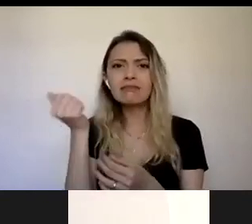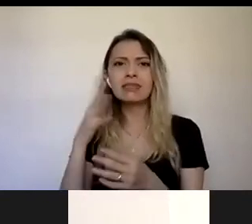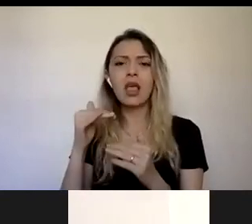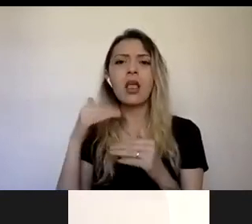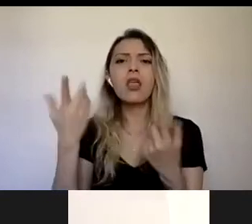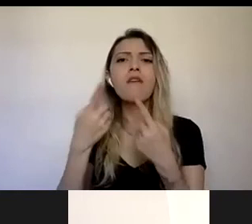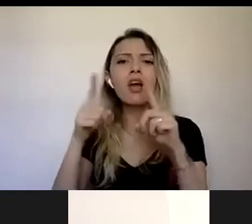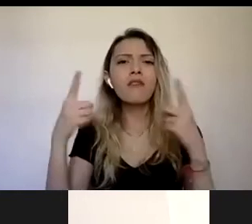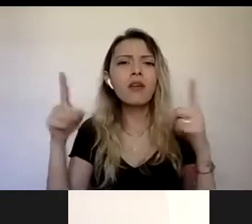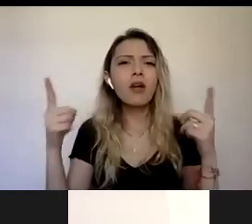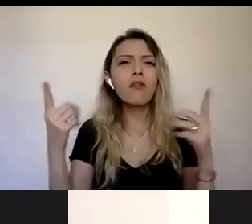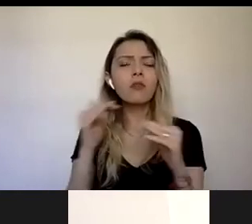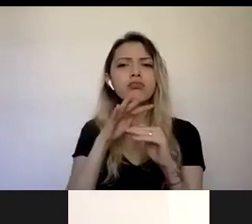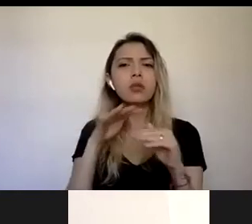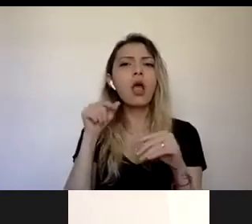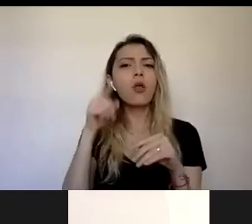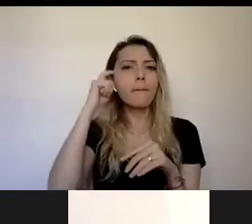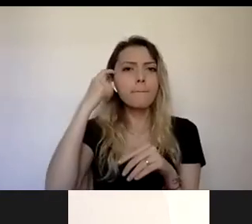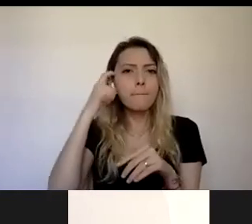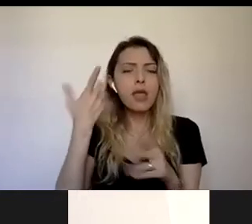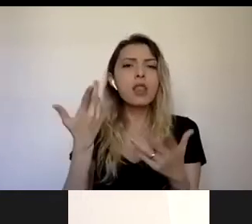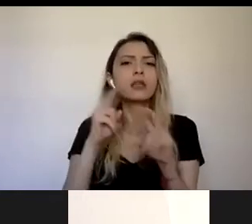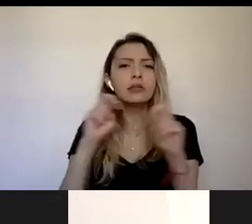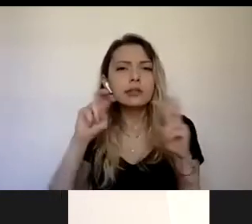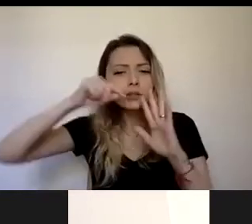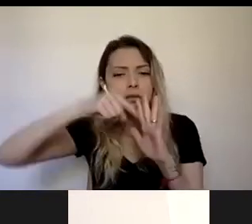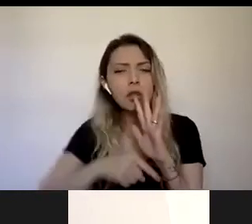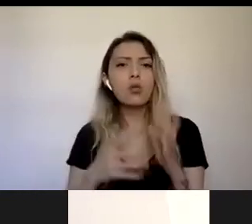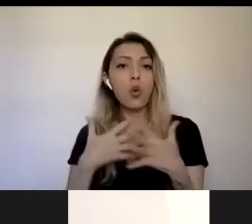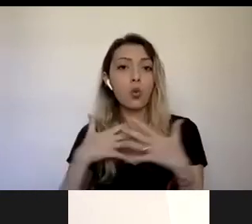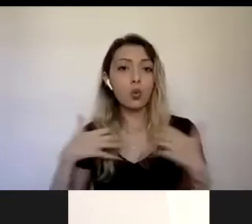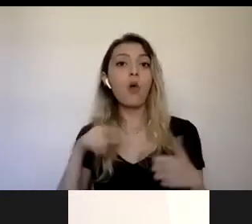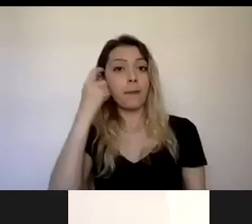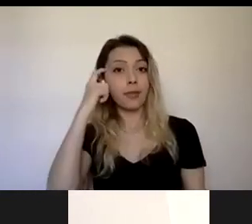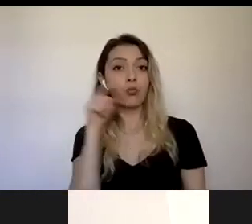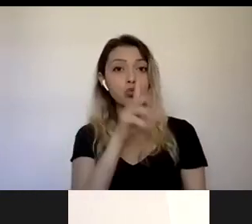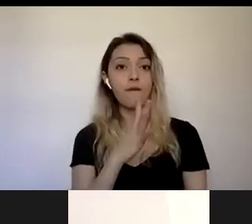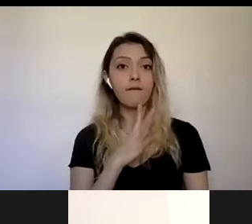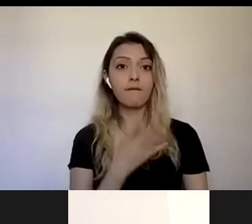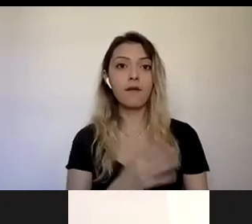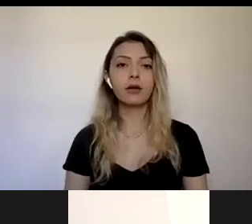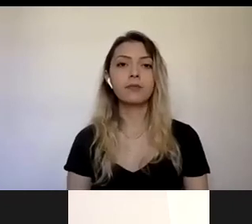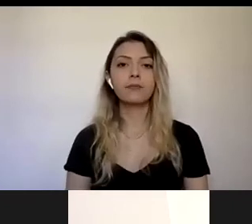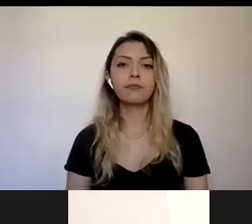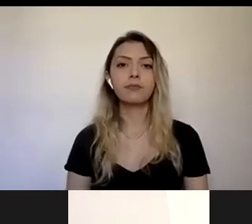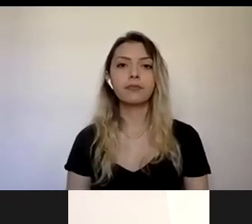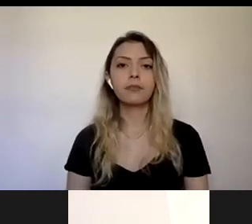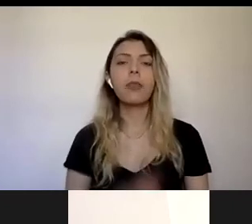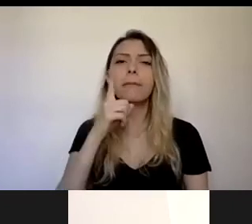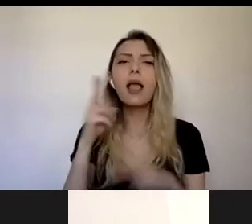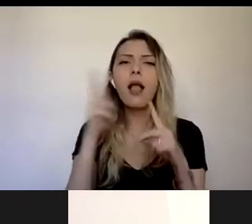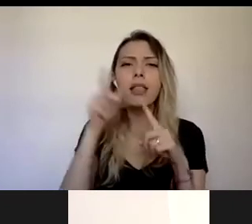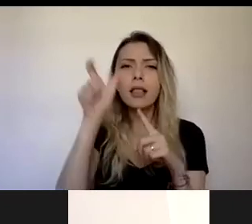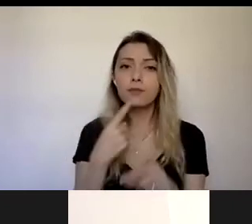çok farklı konularda bilgi derinlemesine ve güvenilir bilgi bulabilirsiniz. Bir katılımcımız demiş ki,